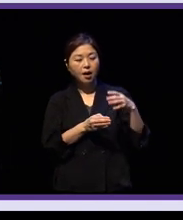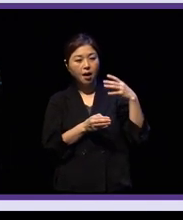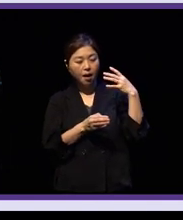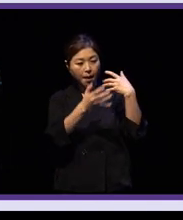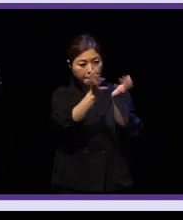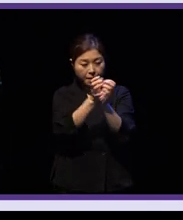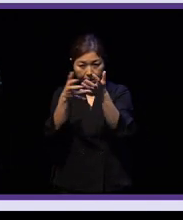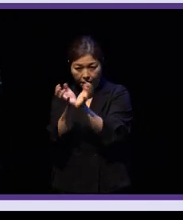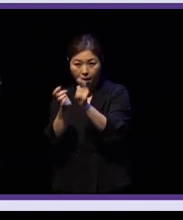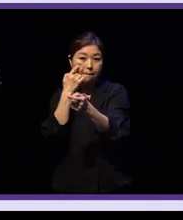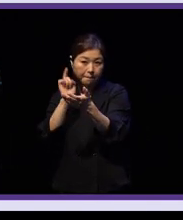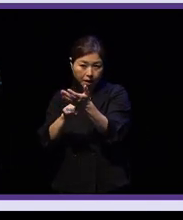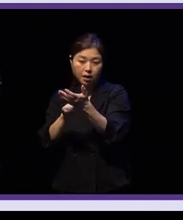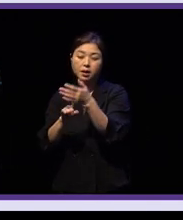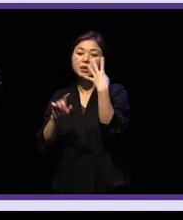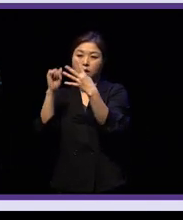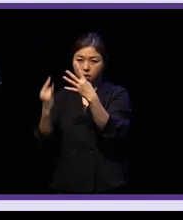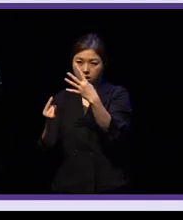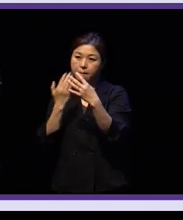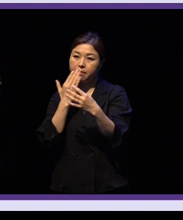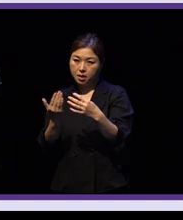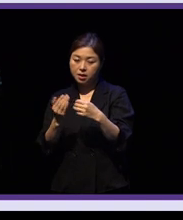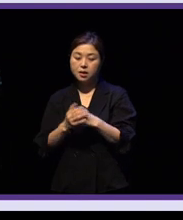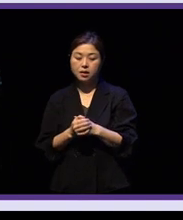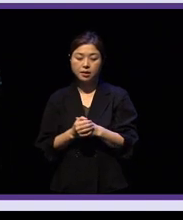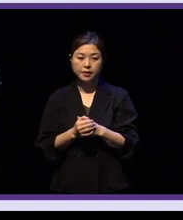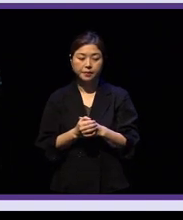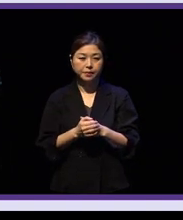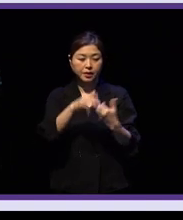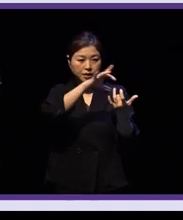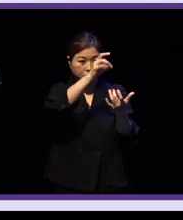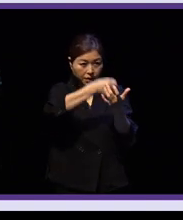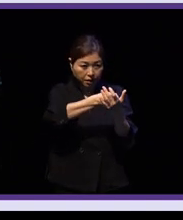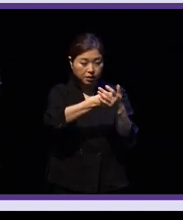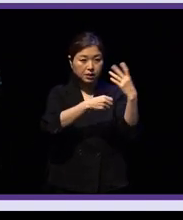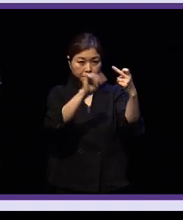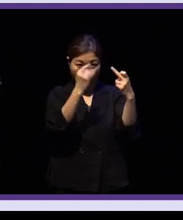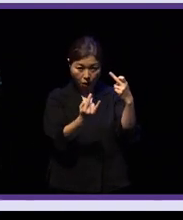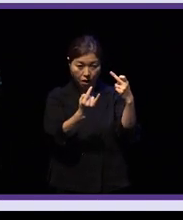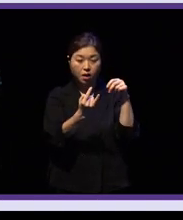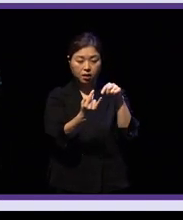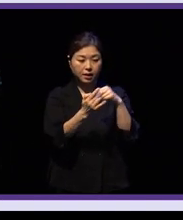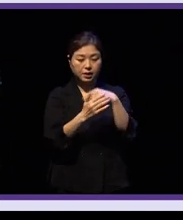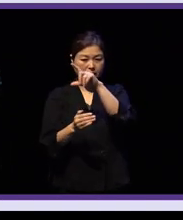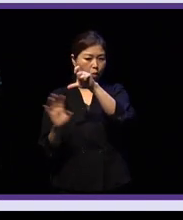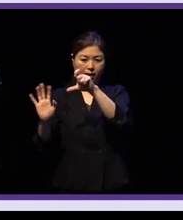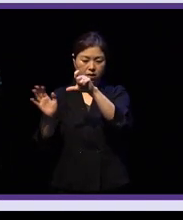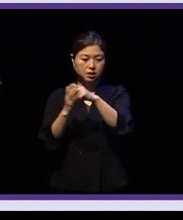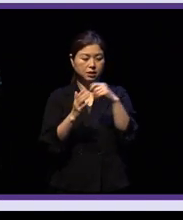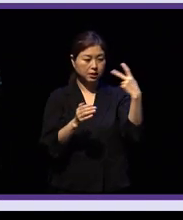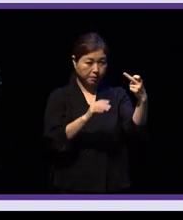발굴을 할 수가 있게끔 되어 있고요 내가 이제 그 선택 회차를 12a로 선택을 했다